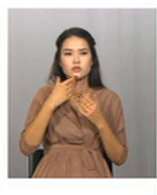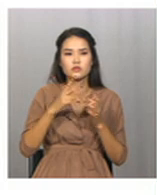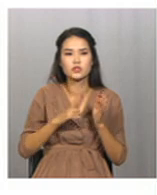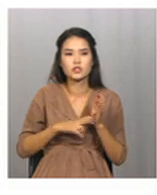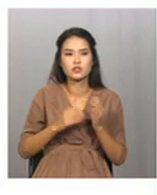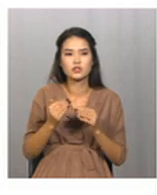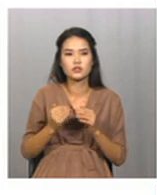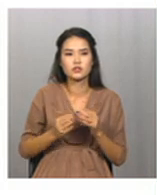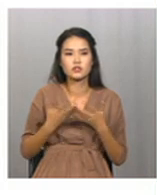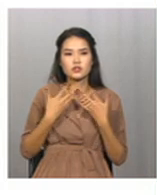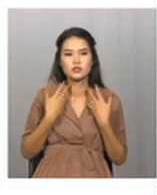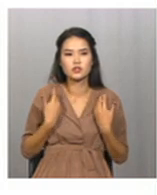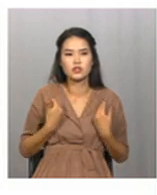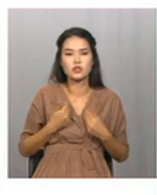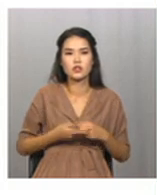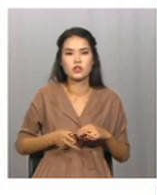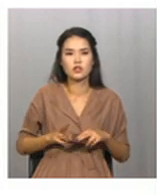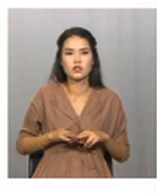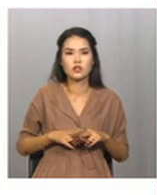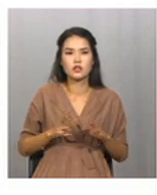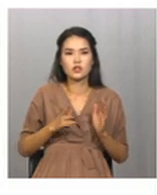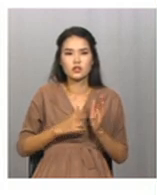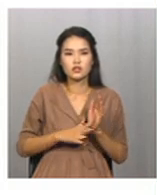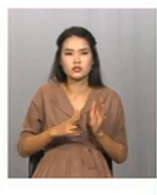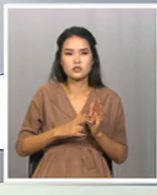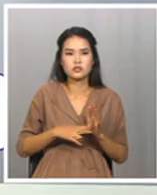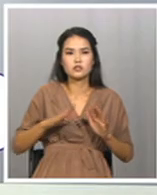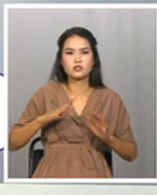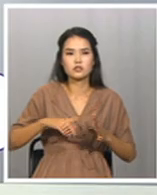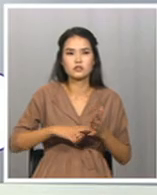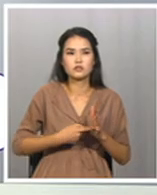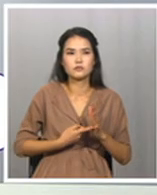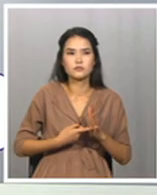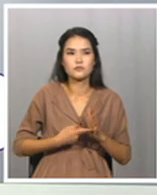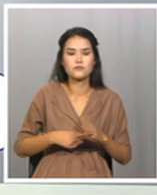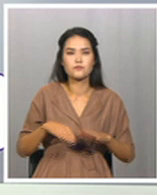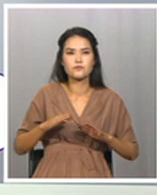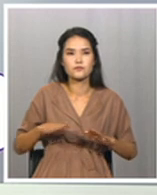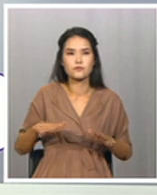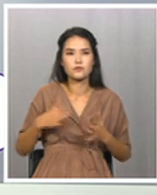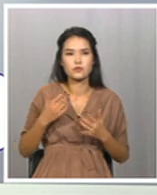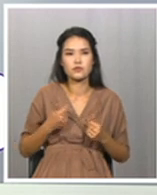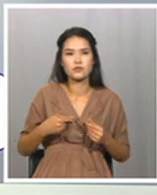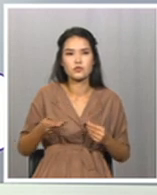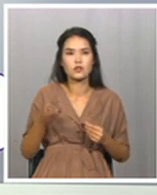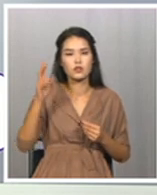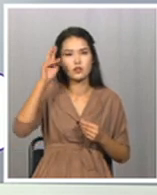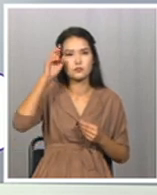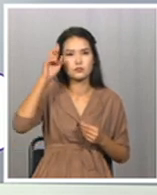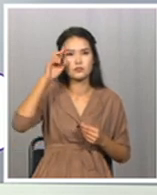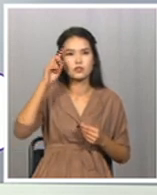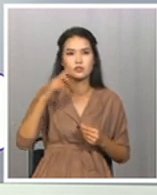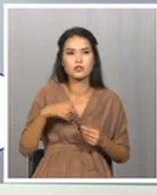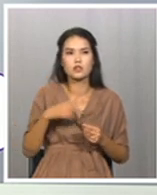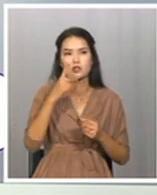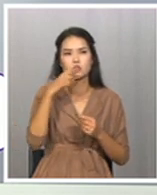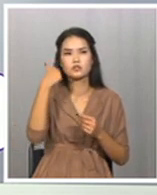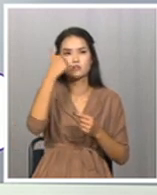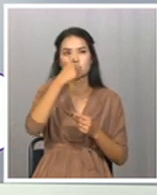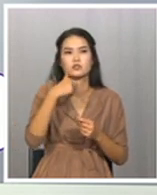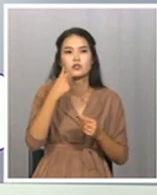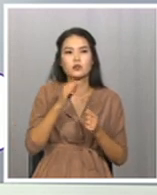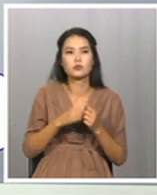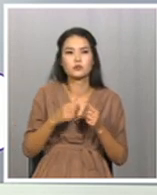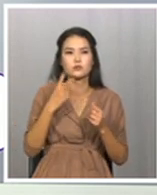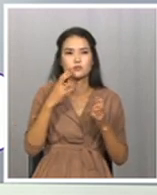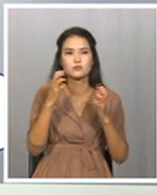Ал мына тізімде олар 83-ші орынға тұрақтап отыр. Оқушылар, біз мемлекеттерді жылдар бойынша жеке-жеке